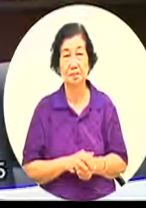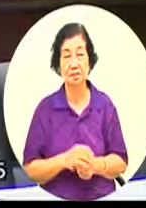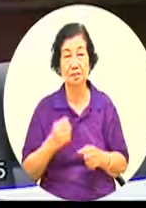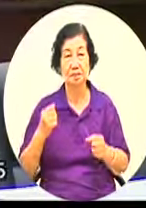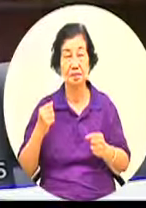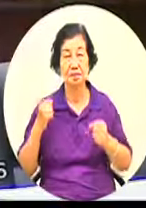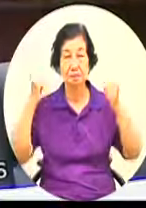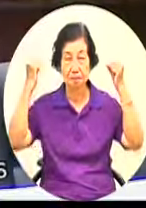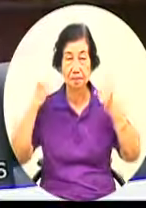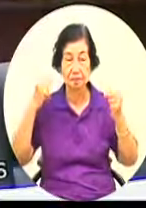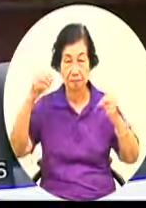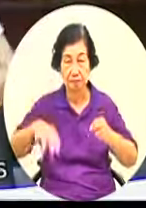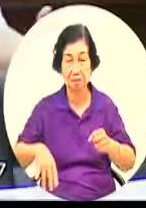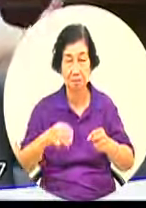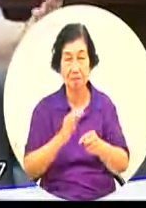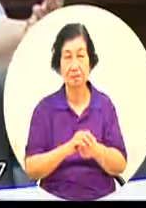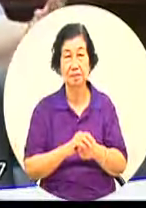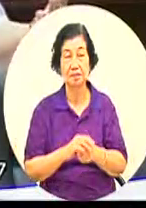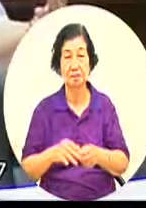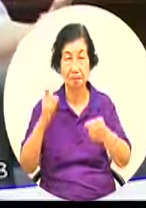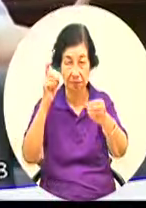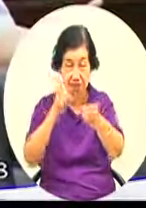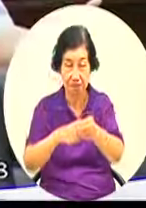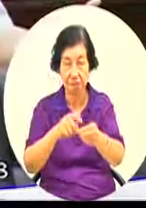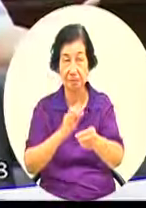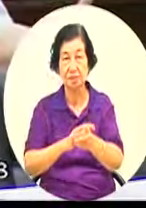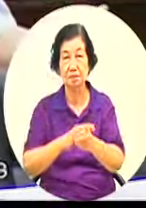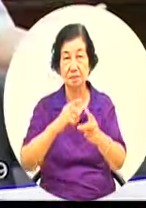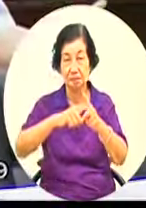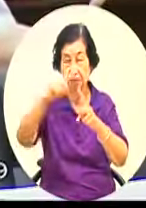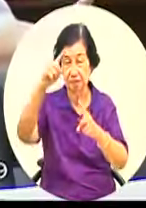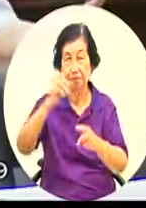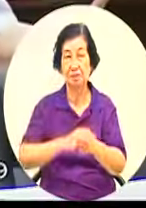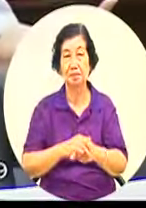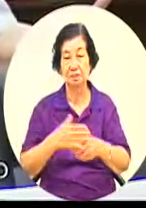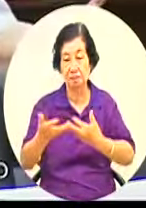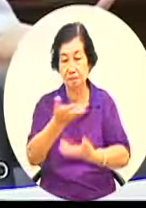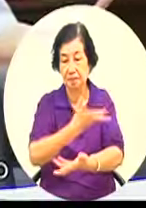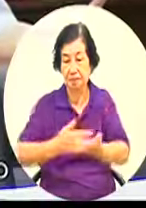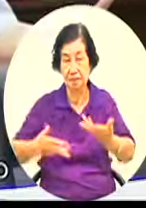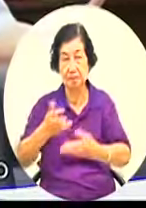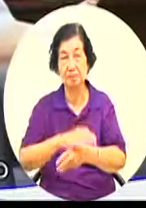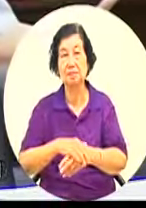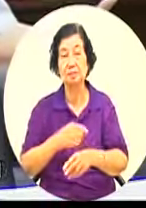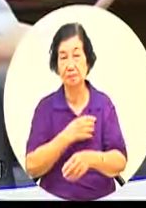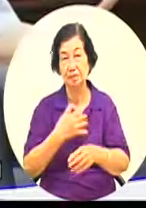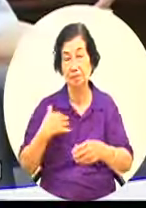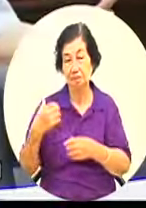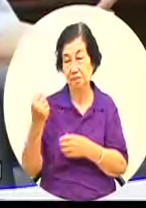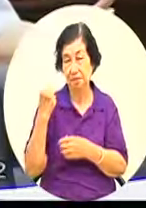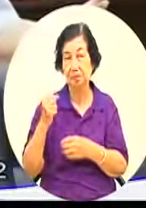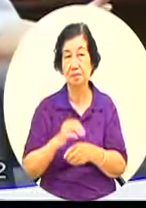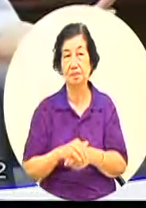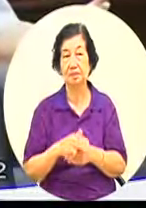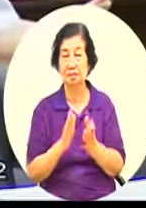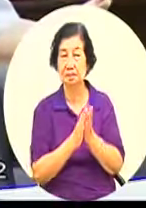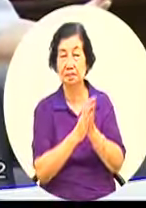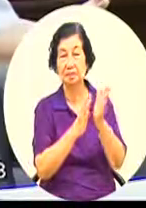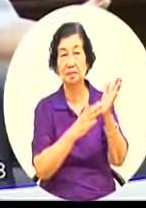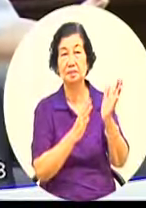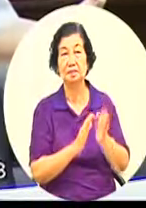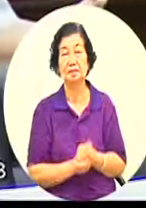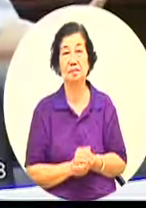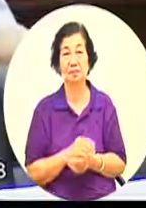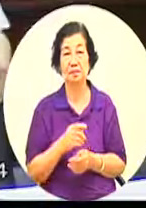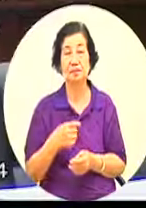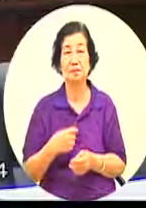步很多，而且很我觉得沟通能力也好，我觉得在这里也特别跟你们赞赏处长，这是我由衷的